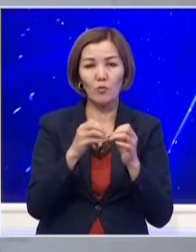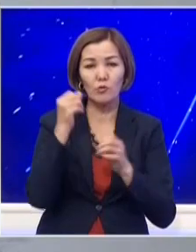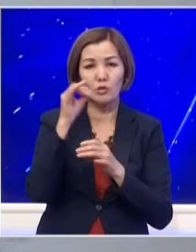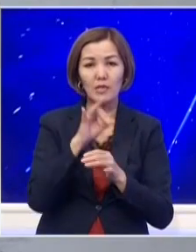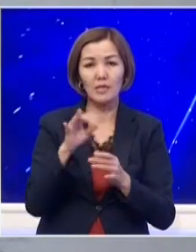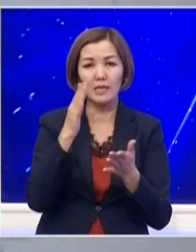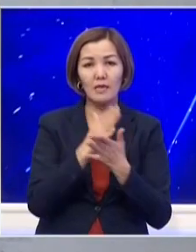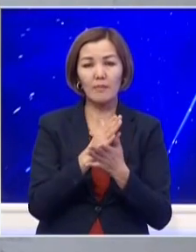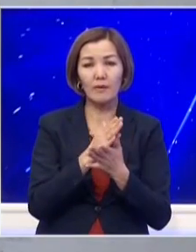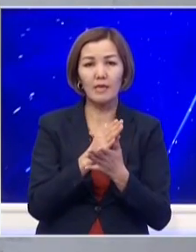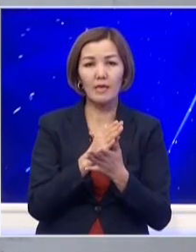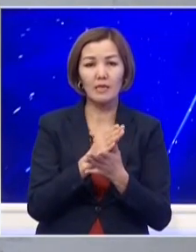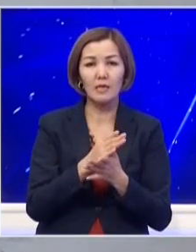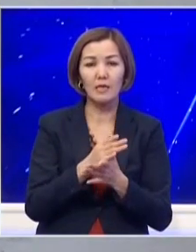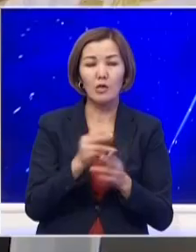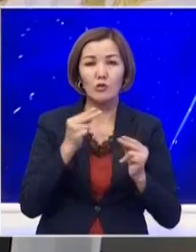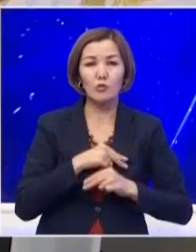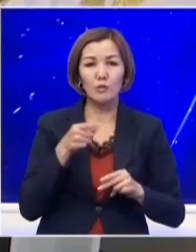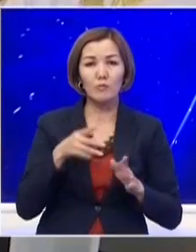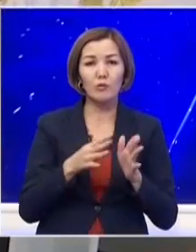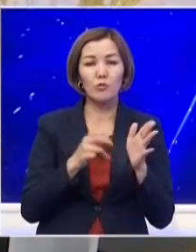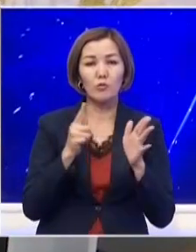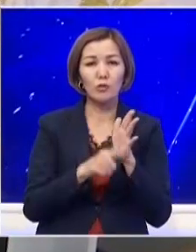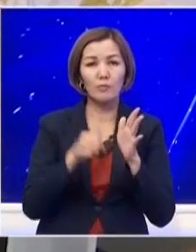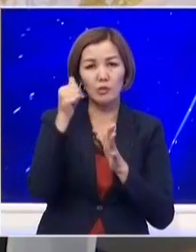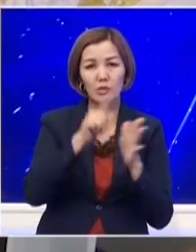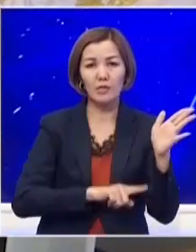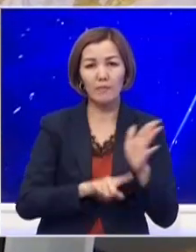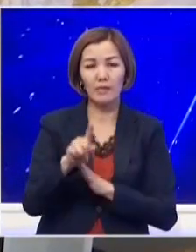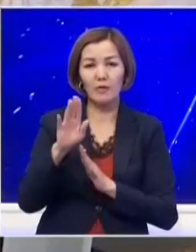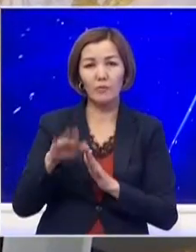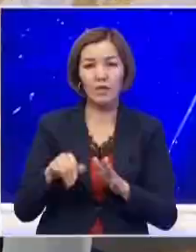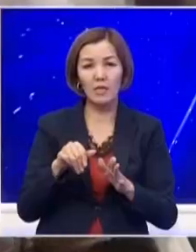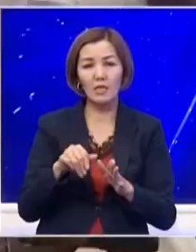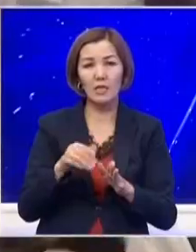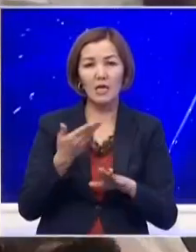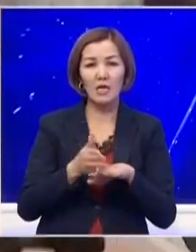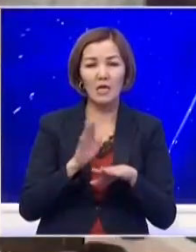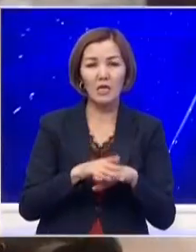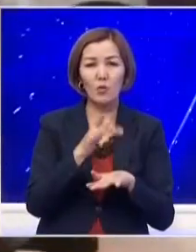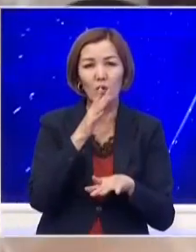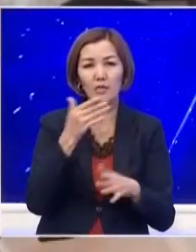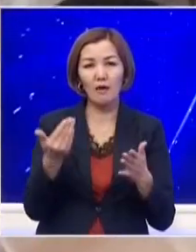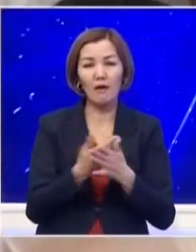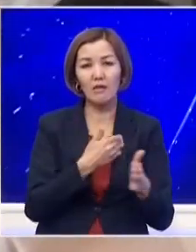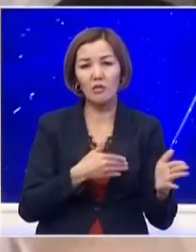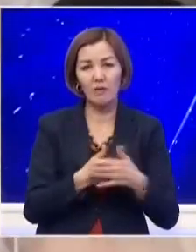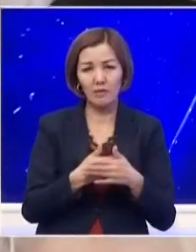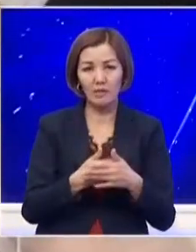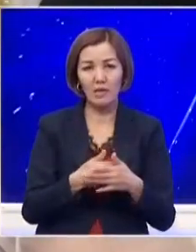бар. Тарихынан өлсек, оның жұмысы 1970 жылдары бастау алып, кейін тоқырау кезеңінде қайта жабылып